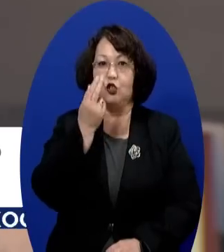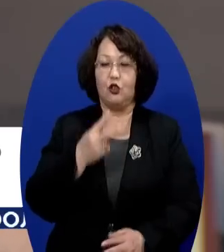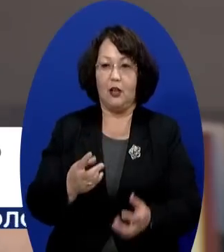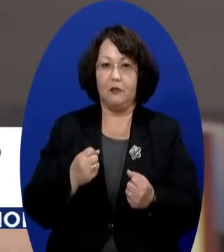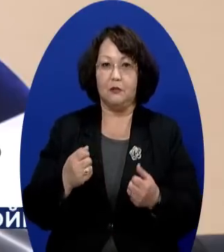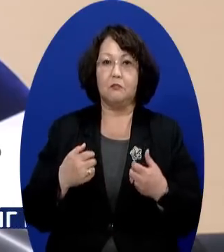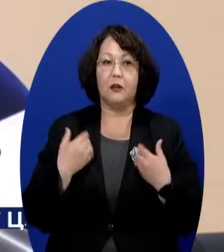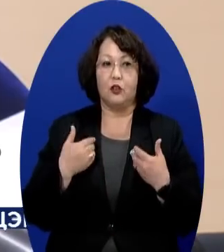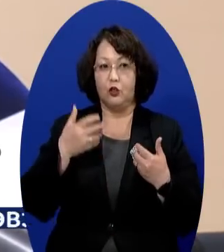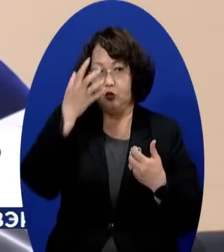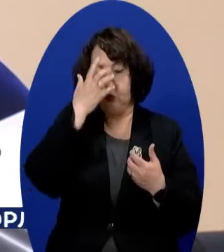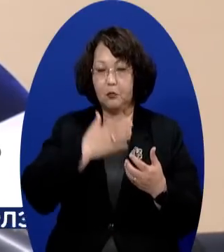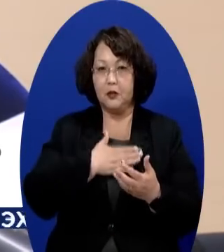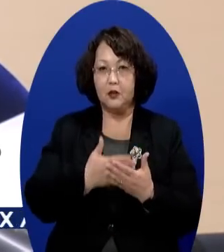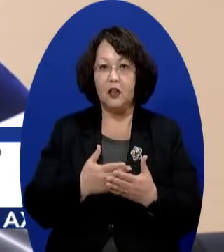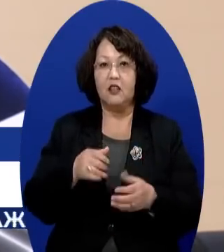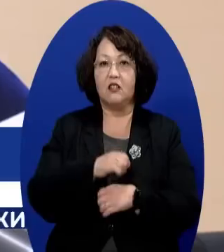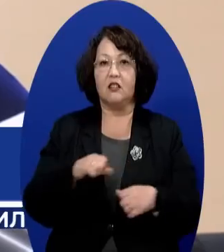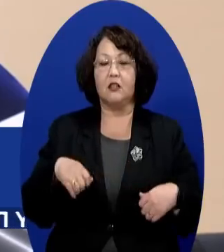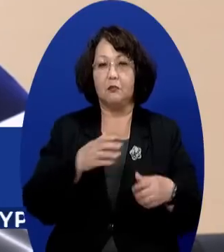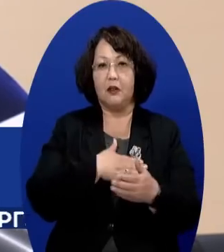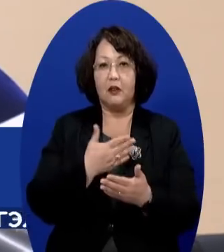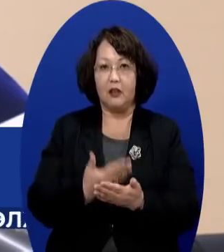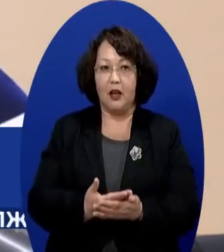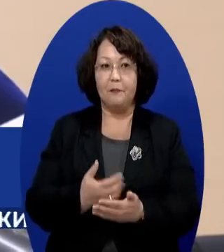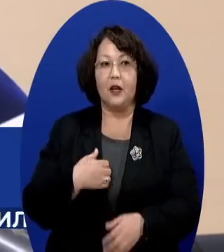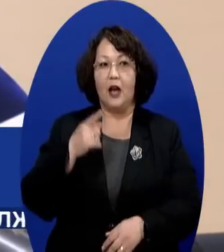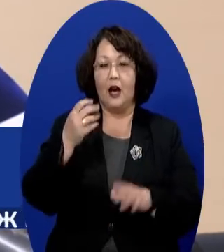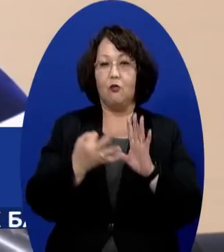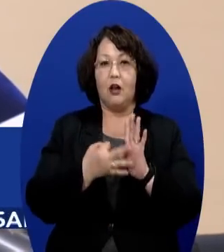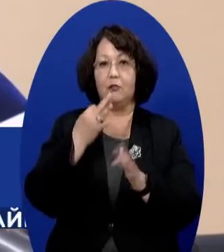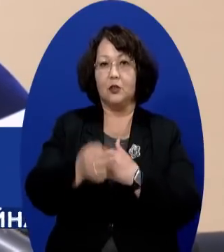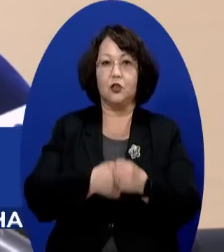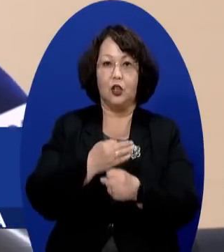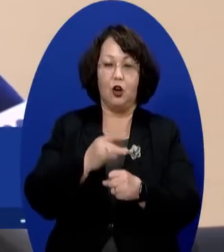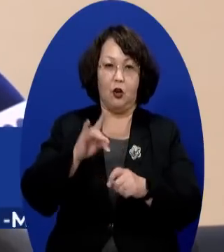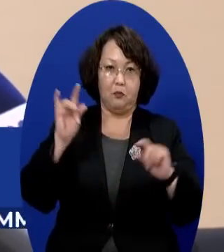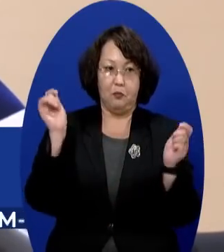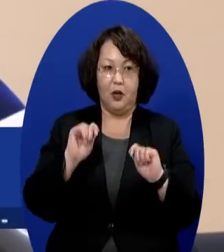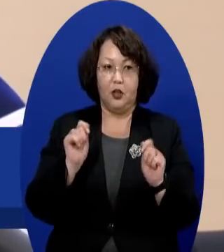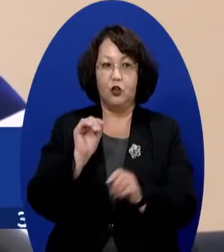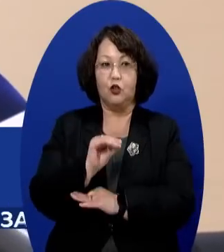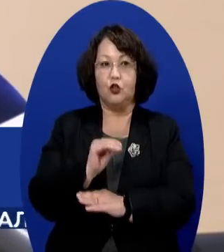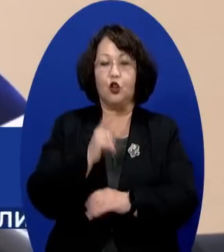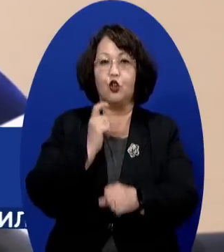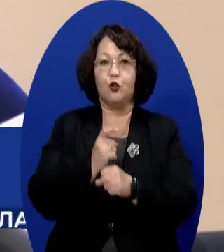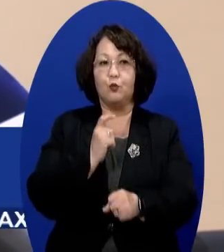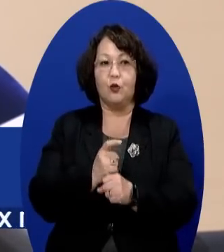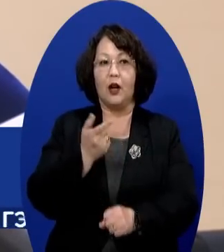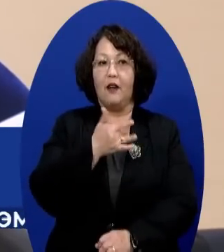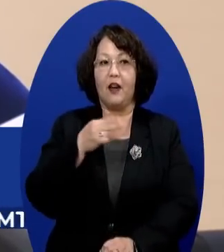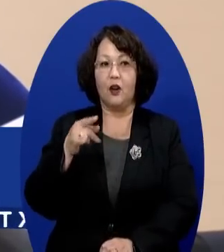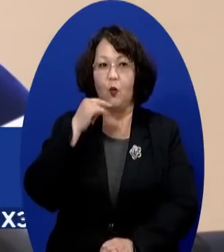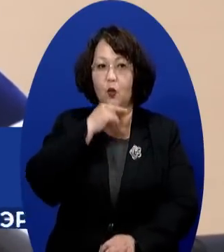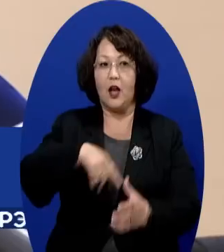их баярлаа. Энэ онцгой байдлын албаны 18 жилийн өдрөөр ингээд хөдөлмөрийн гавьяаны улаан түгэн